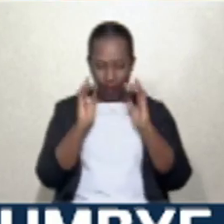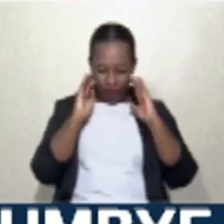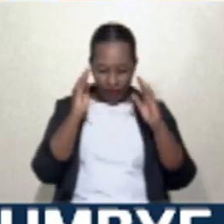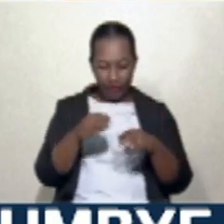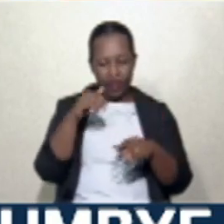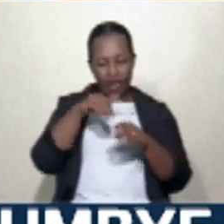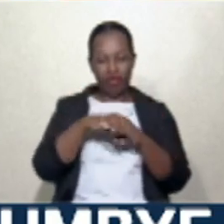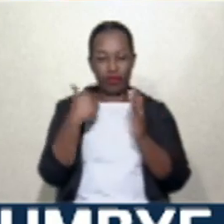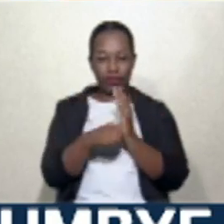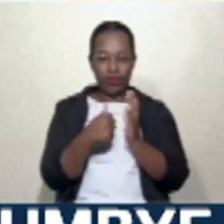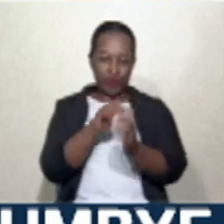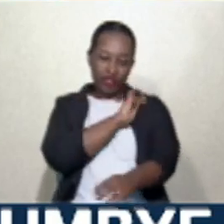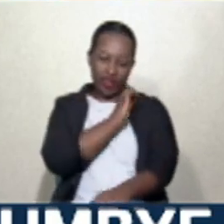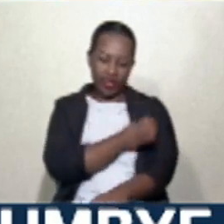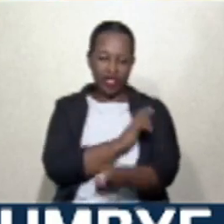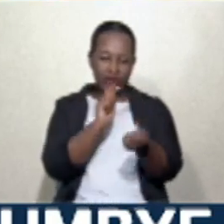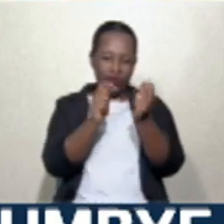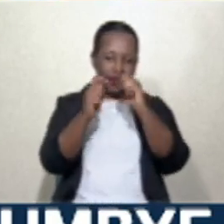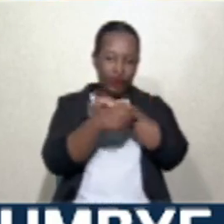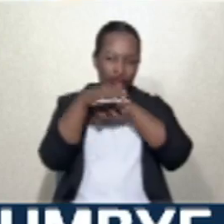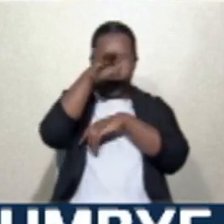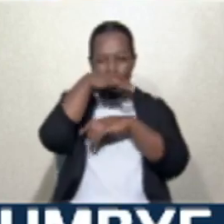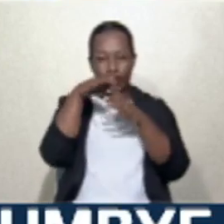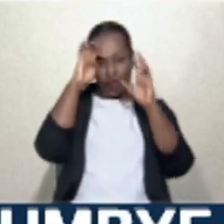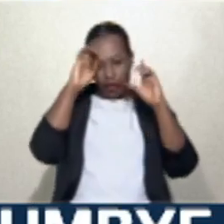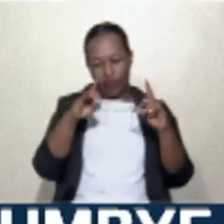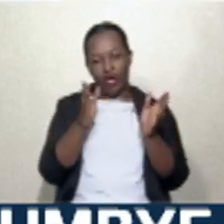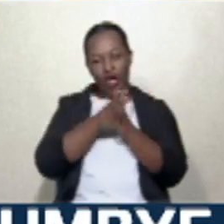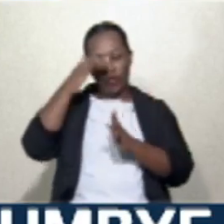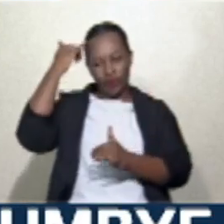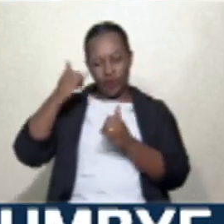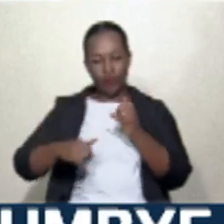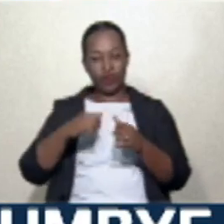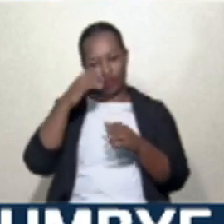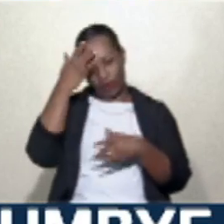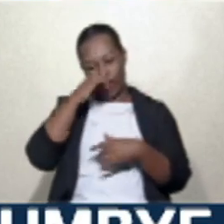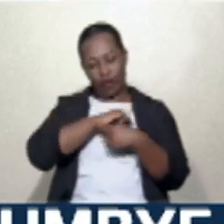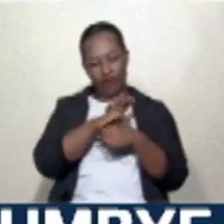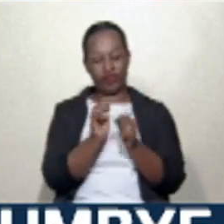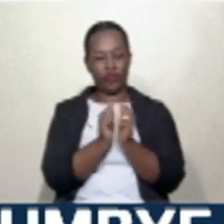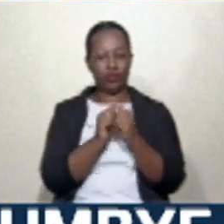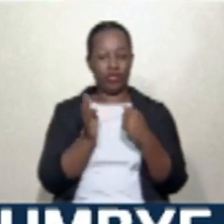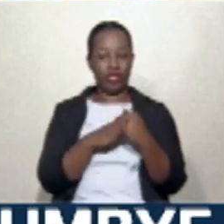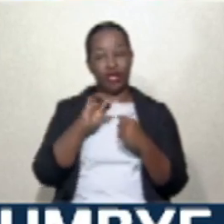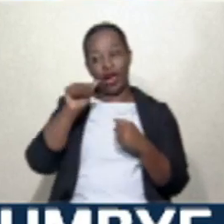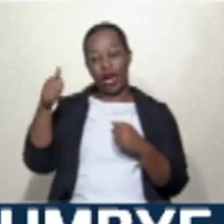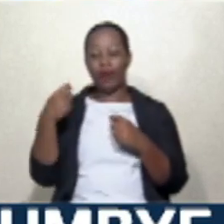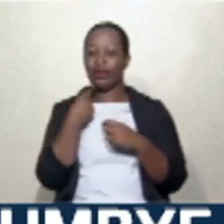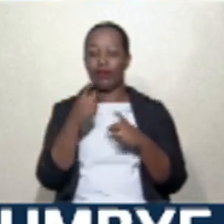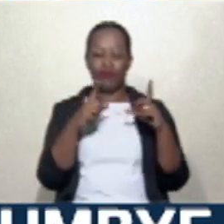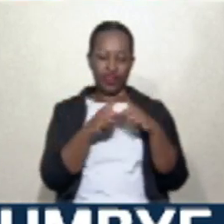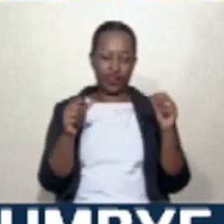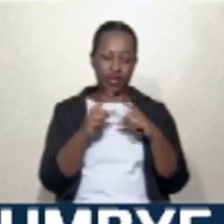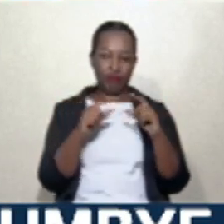cy'ingufu, imihindagurikire y'ibihe, uburezi ndetse no gushyira iherezo ku cyorezo cya COVID-19. Mu bandi bagejeje ijambo ku bitabiriye